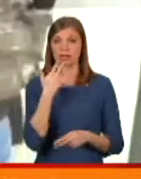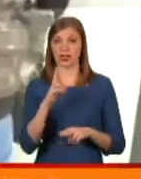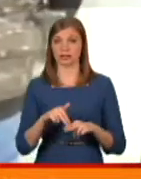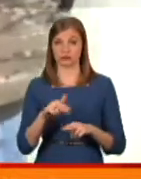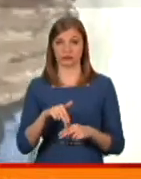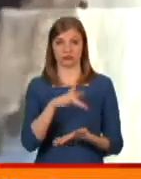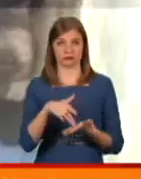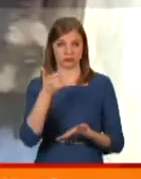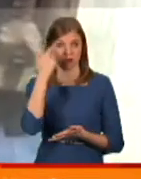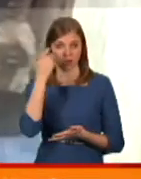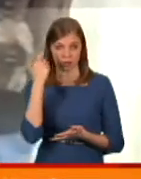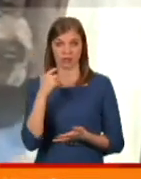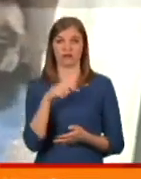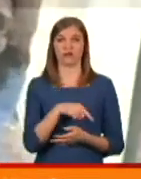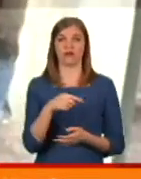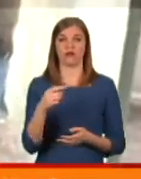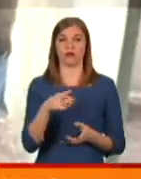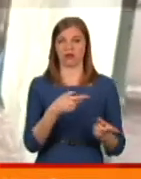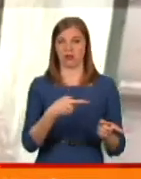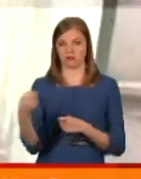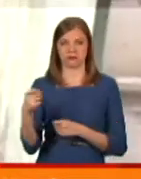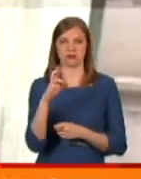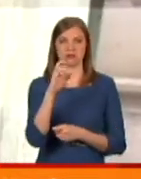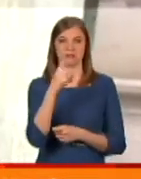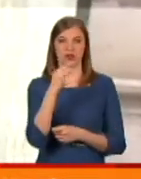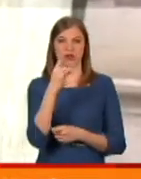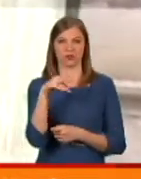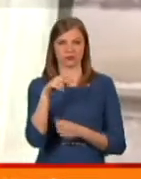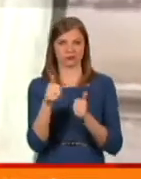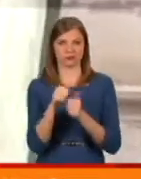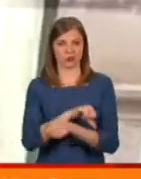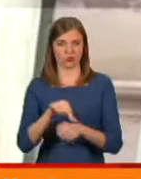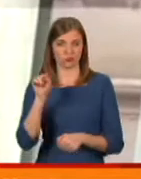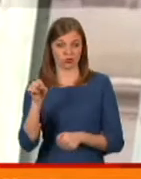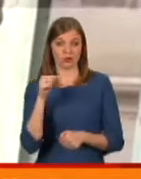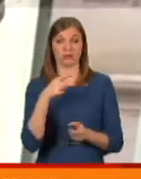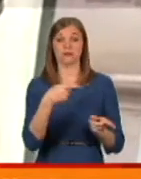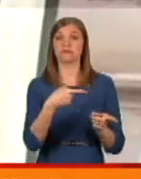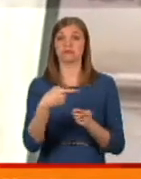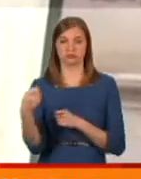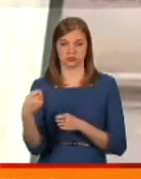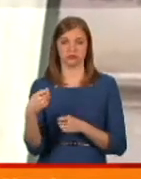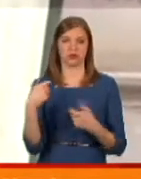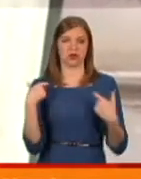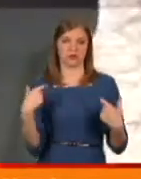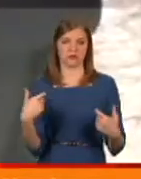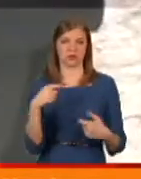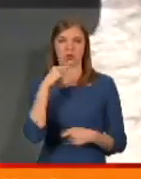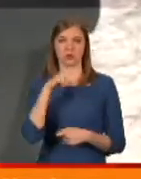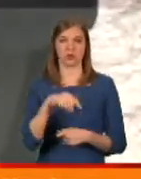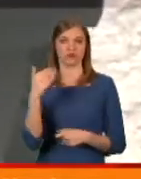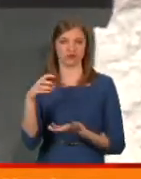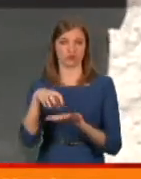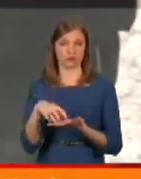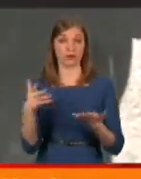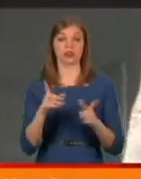Нацполіції Харківщини завербували у російському Білгороді, що неподалік кордону. Переманив його кадровий офіцер російського